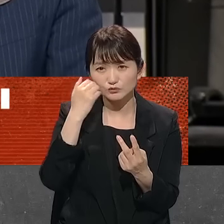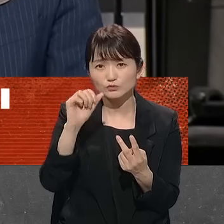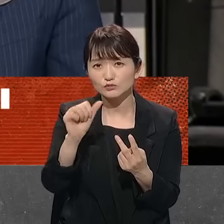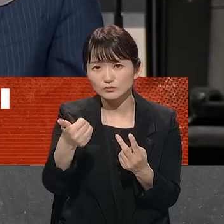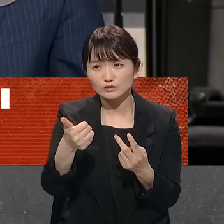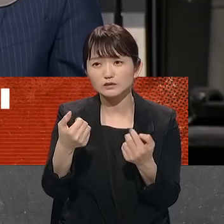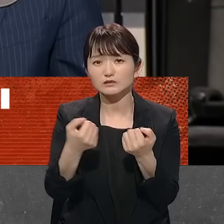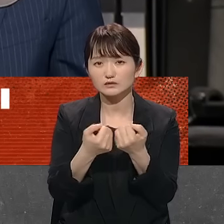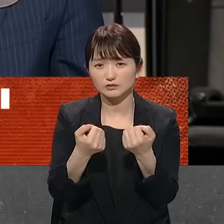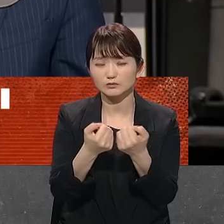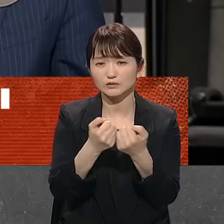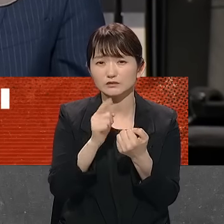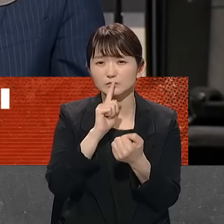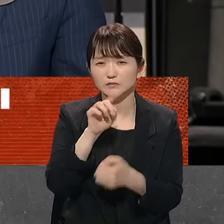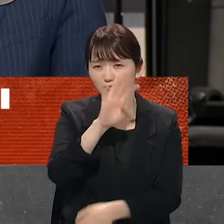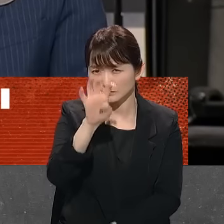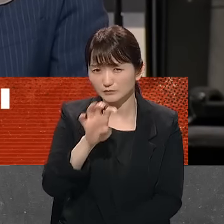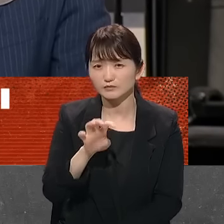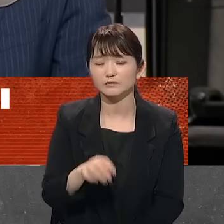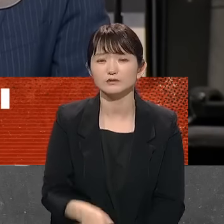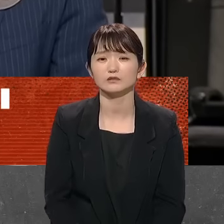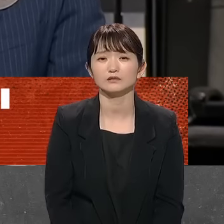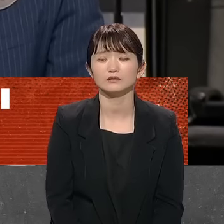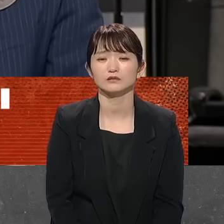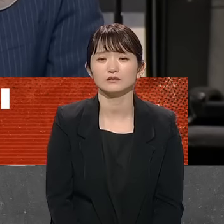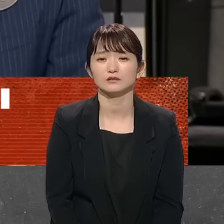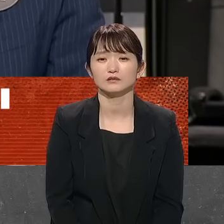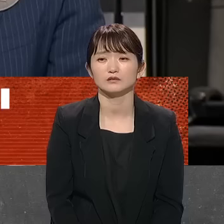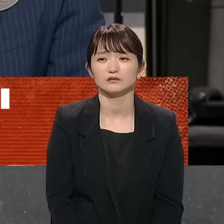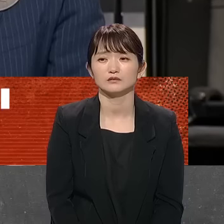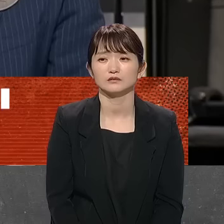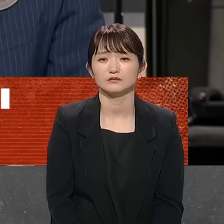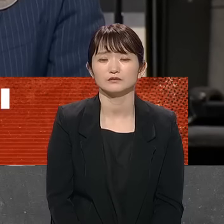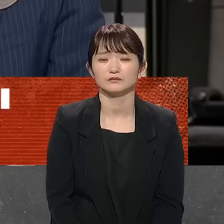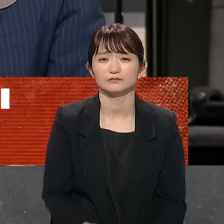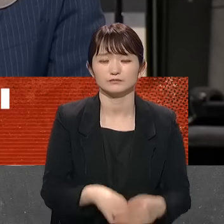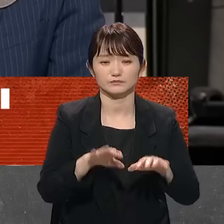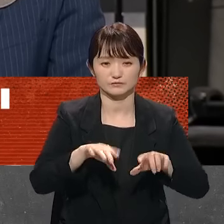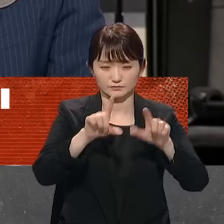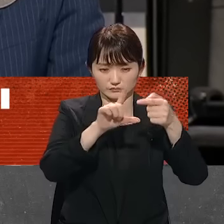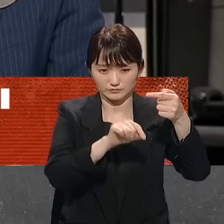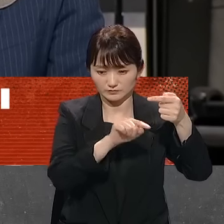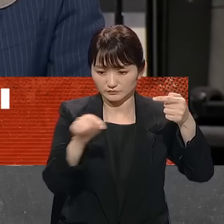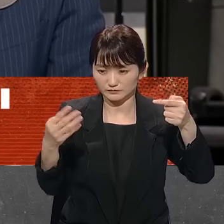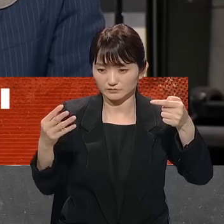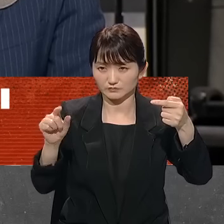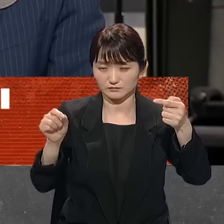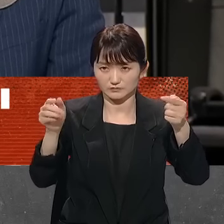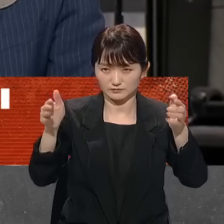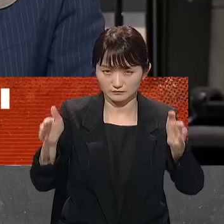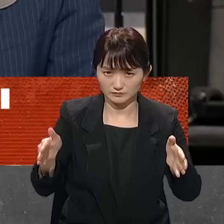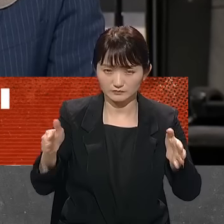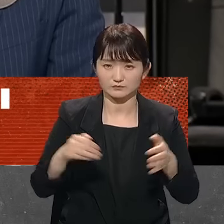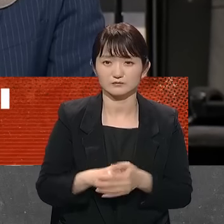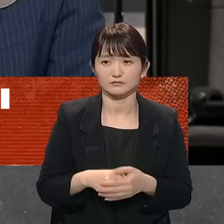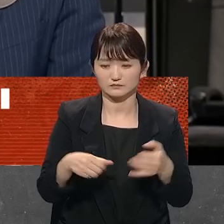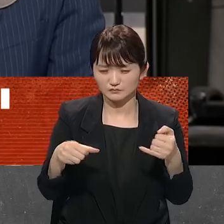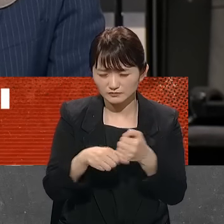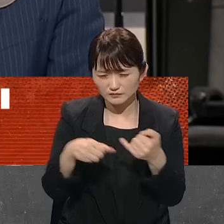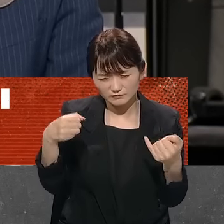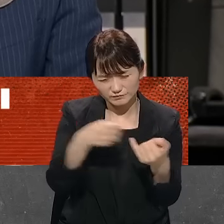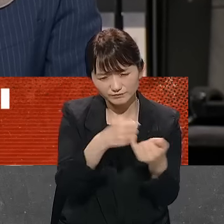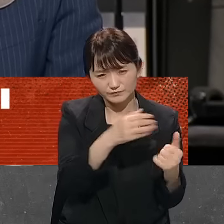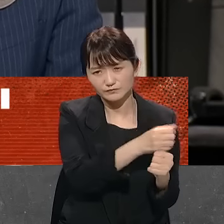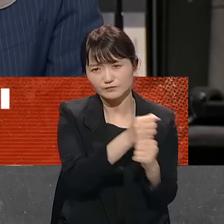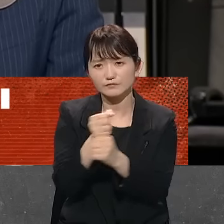진짜 싸움이다라는 얘기 계속 하잖아요. 자, 네. 들어보세요. 올 1월부터 4월까지 4월까지 교제 폭력으로